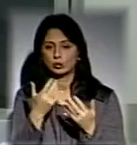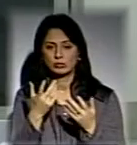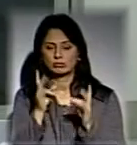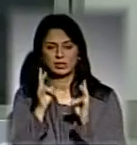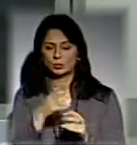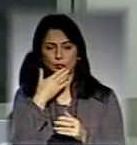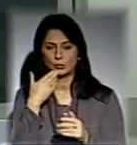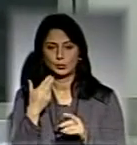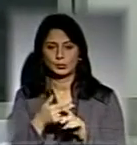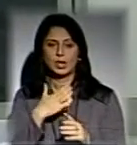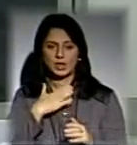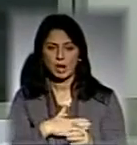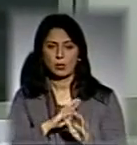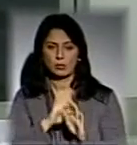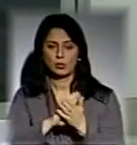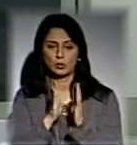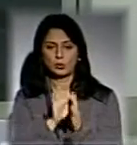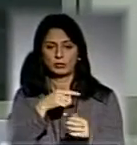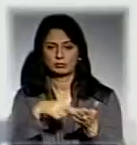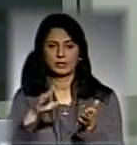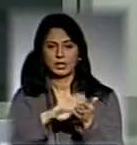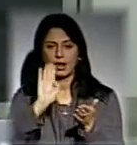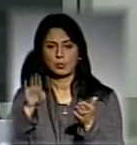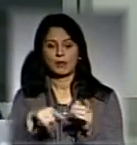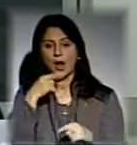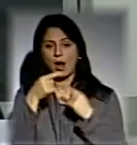არ აღენიშნება, დაკმაყოფილებული მდგომარეობით გაეწერა ბინას.